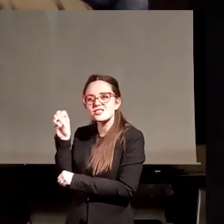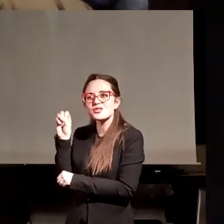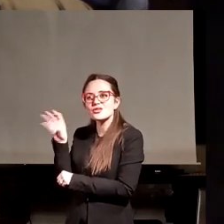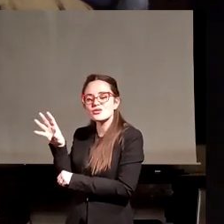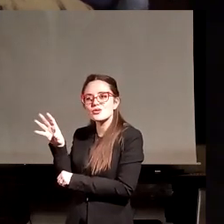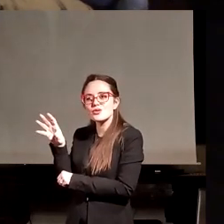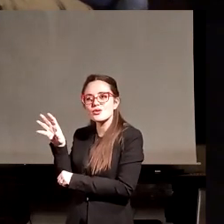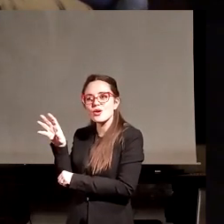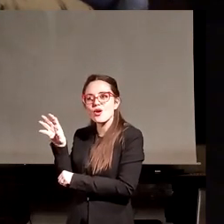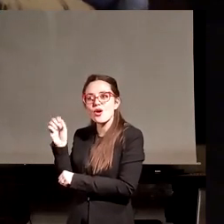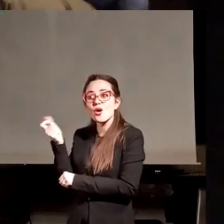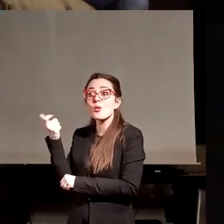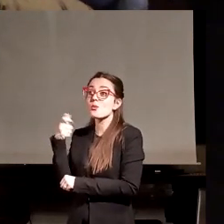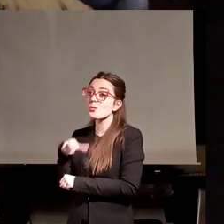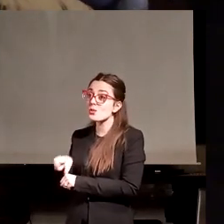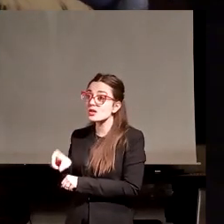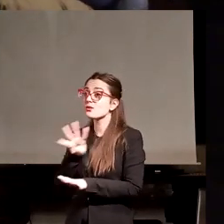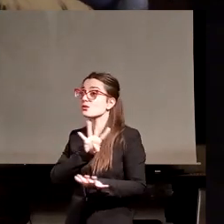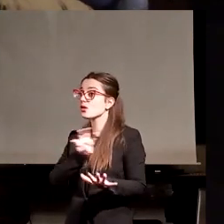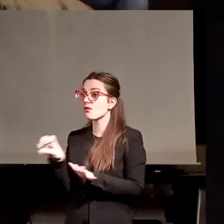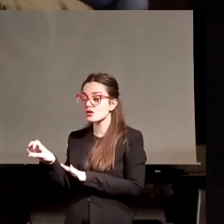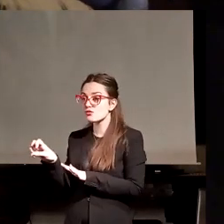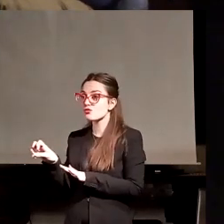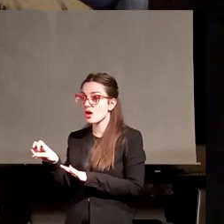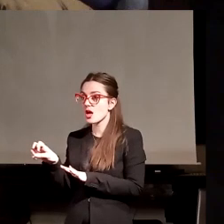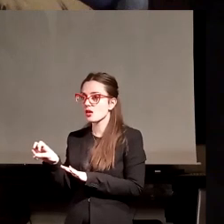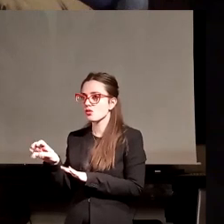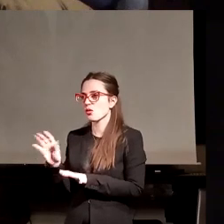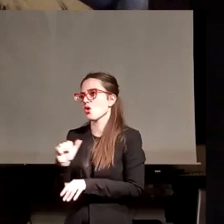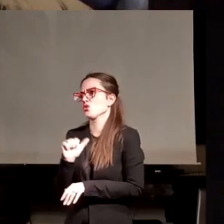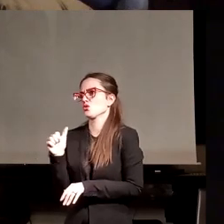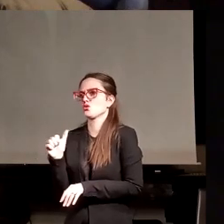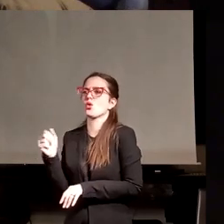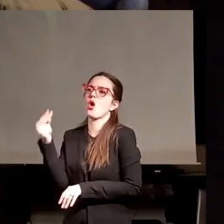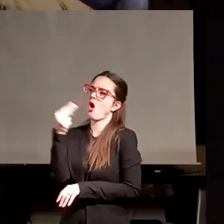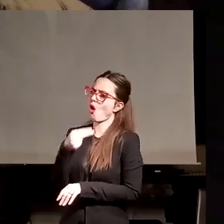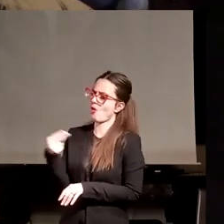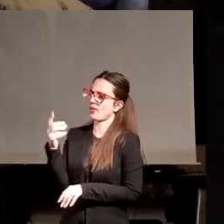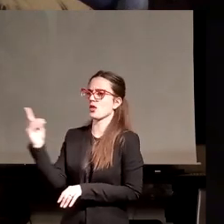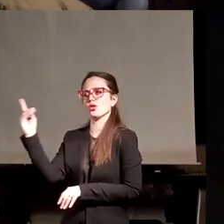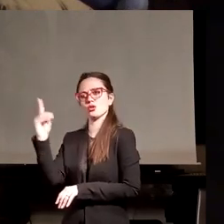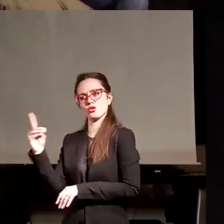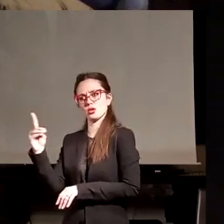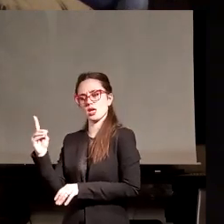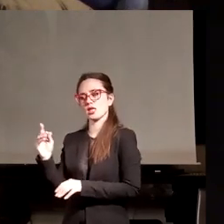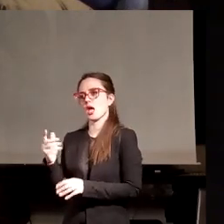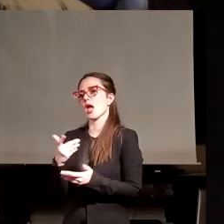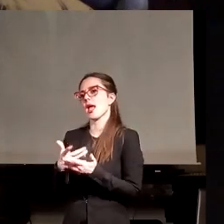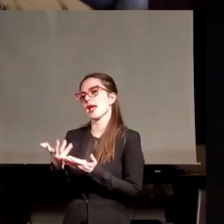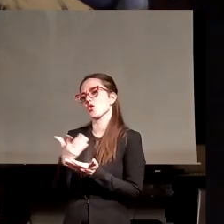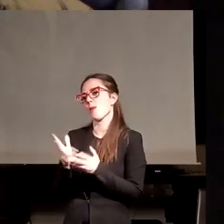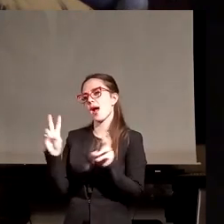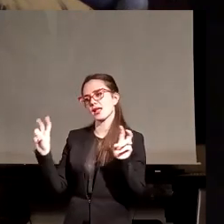si conteranno nel 900 a parte dello storchi hoffman e che i romantici non si